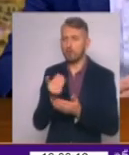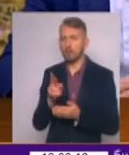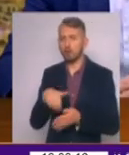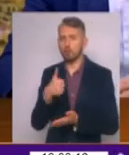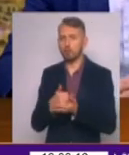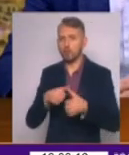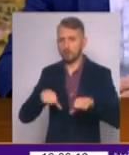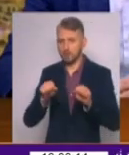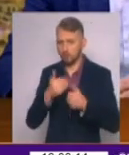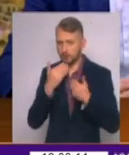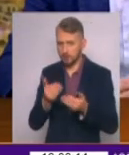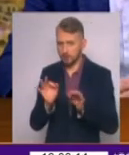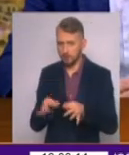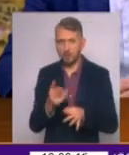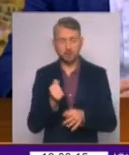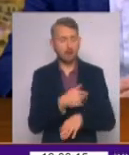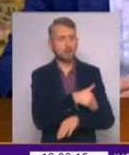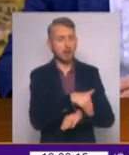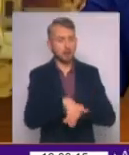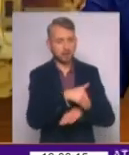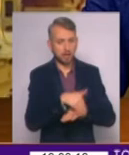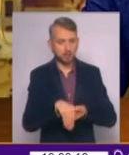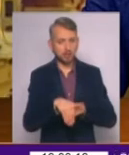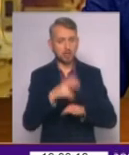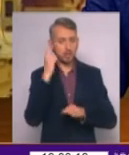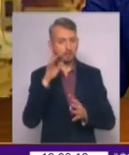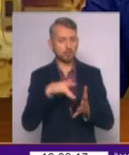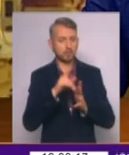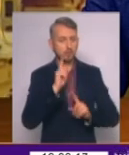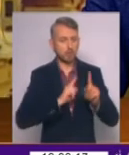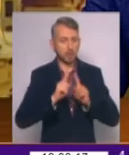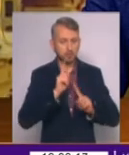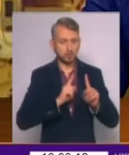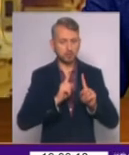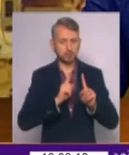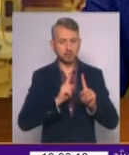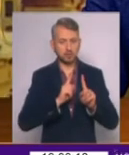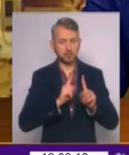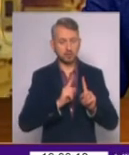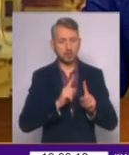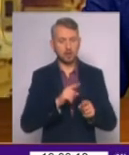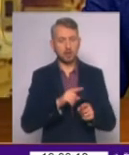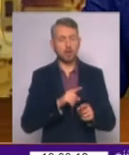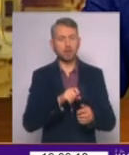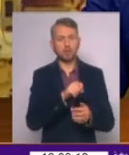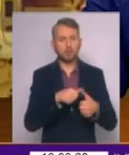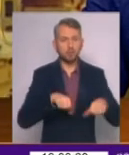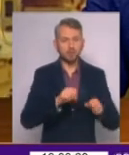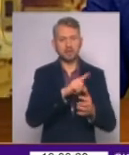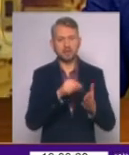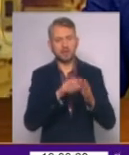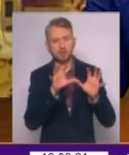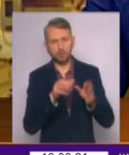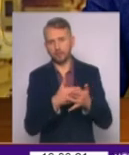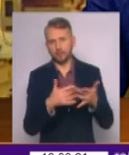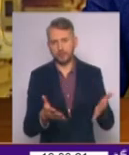можна звертатися. Правильно? Так, на адресу в Київську міську раду, постійна комісія з питань законності правопорядку запобігання корупції. Так,